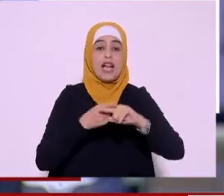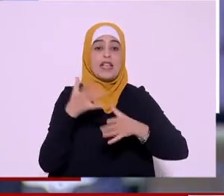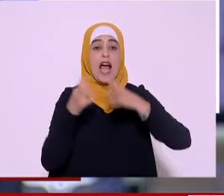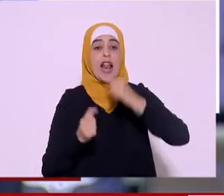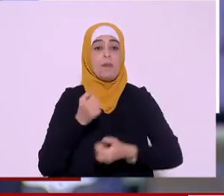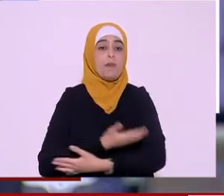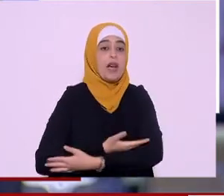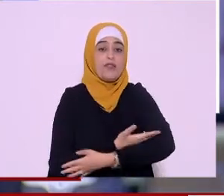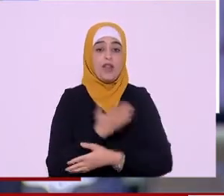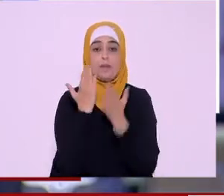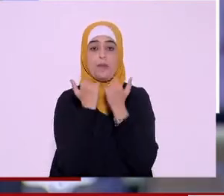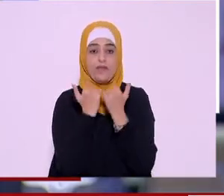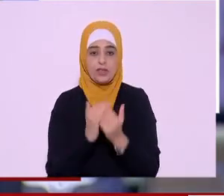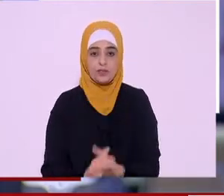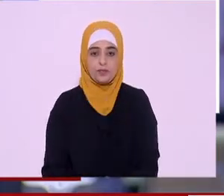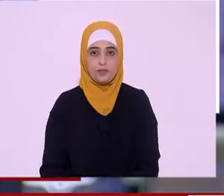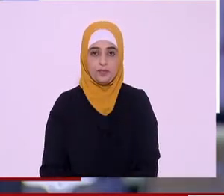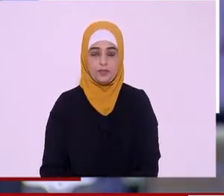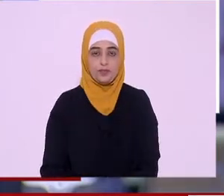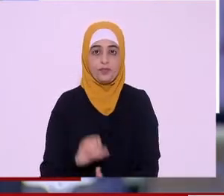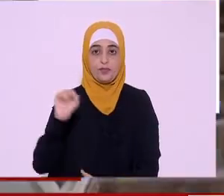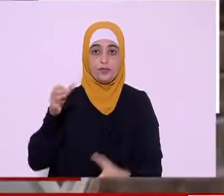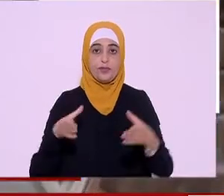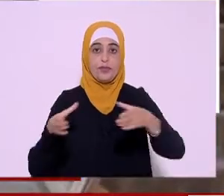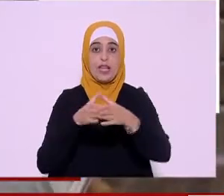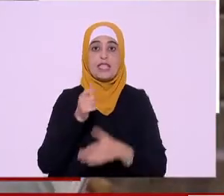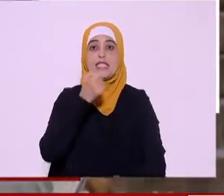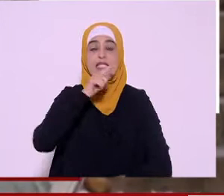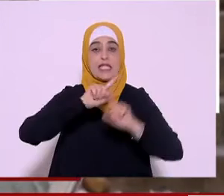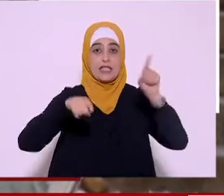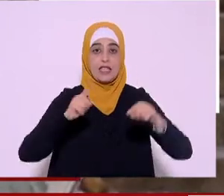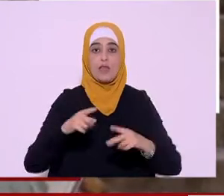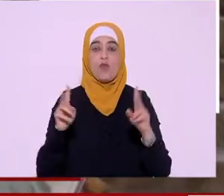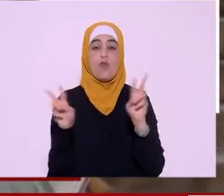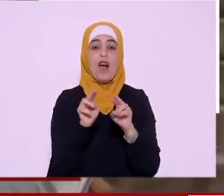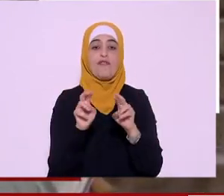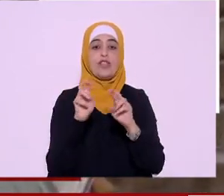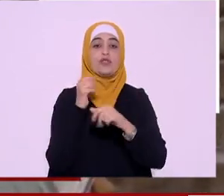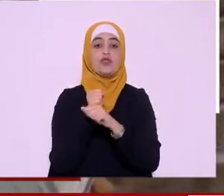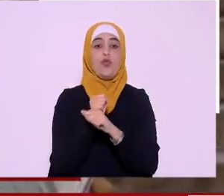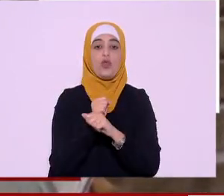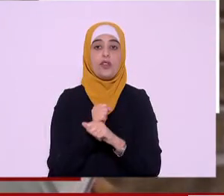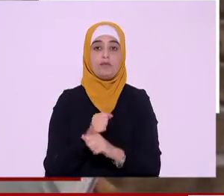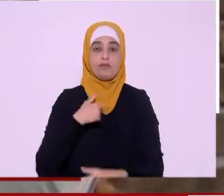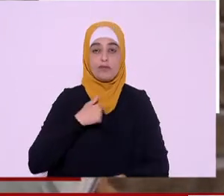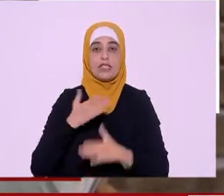الأدوية ومن حليب الأطفال. وأعلن تجمع أصحاب الصيدليات عن توقفهم القسري عن